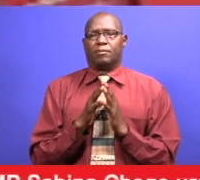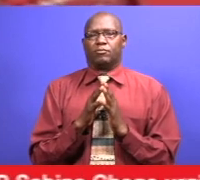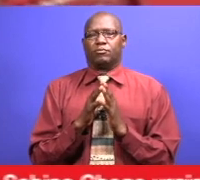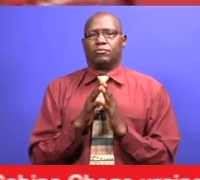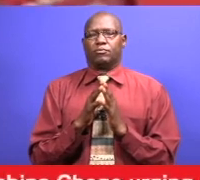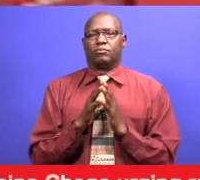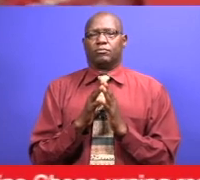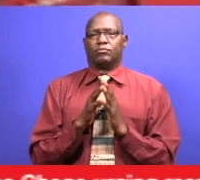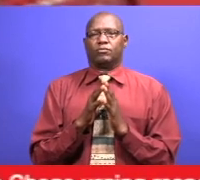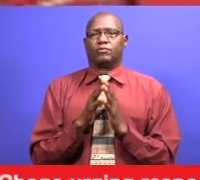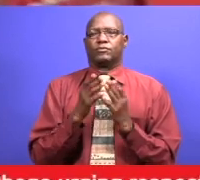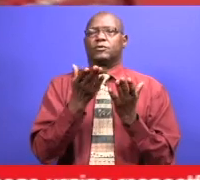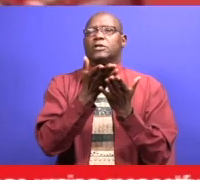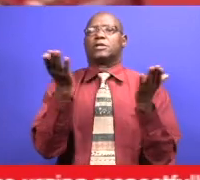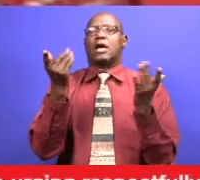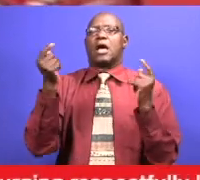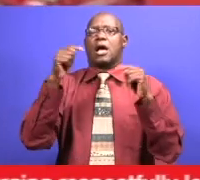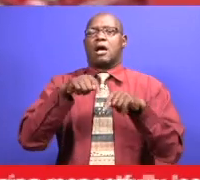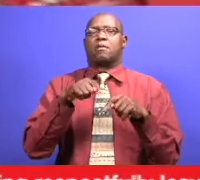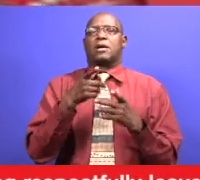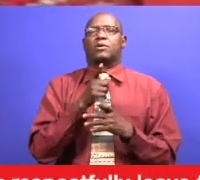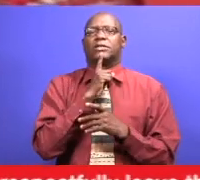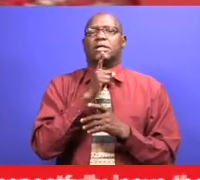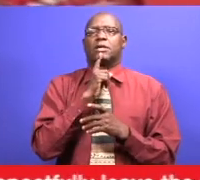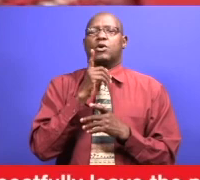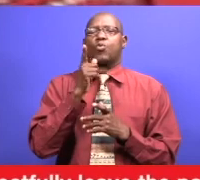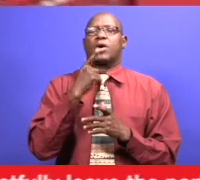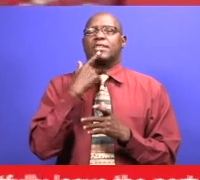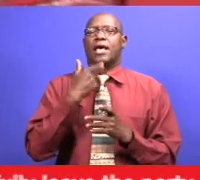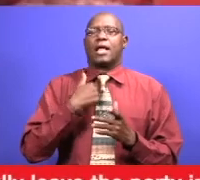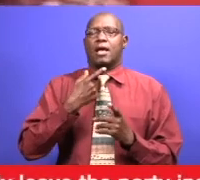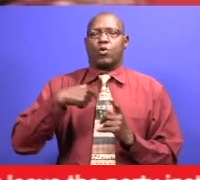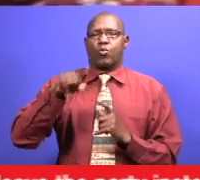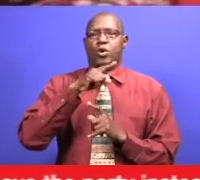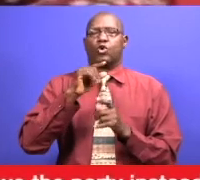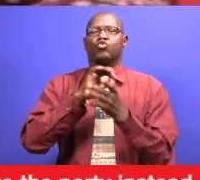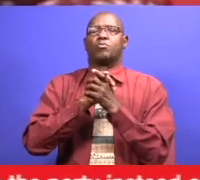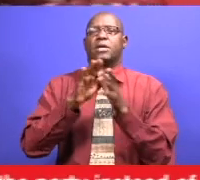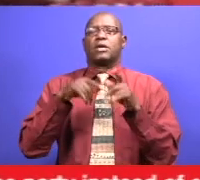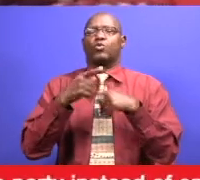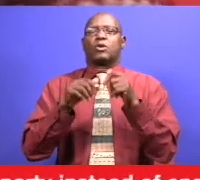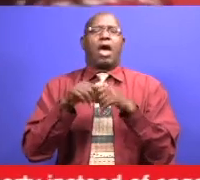Hawa ati ndio sasa wanakuja kusema ndio watatuambia vile jubilii itakaa.